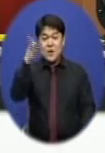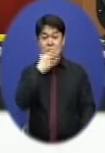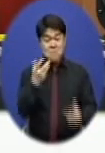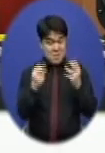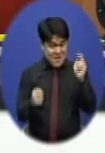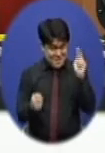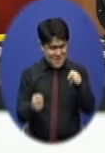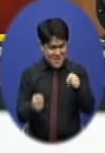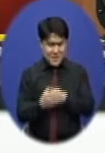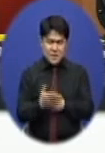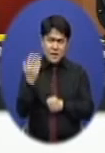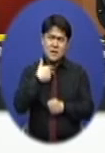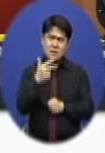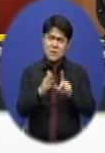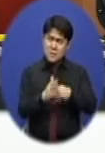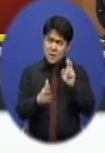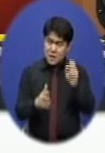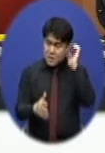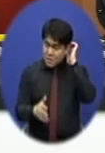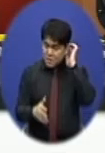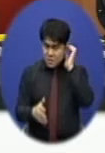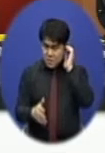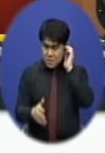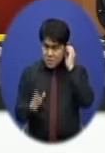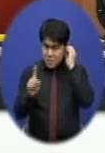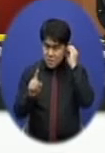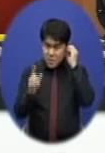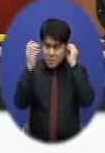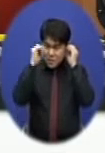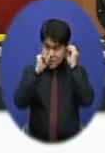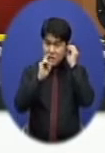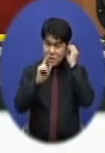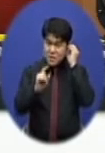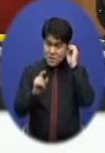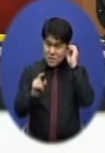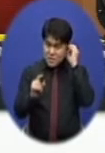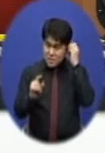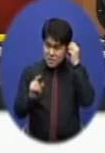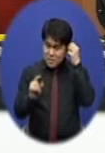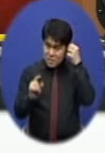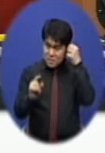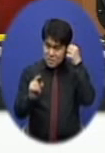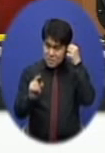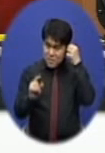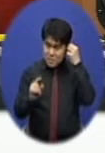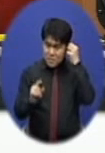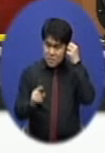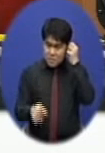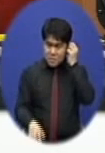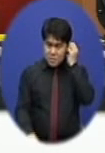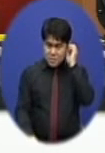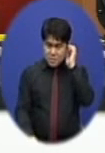거예요. 털어놓으셨는데 뭐 일곱 살 때 그죠? 네. 일곱 살 때 사연이 기억이 납니다. 네. 근데 네. 언제 한번 이